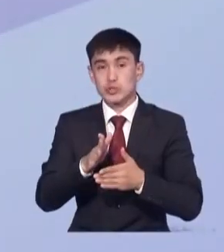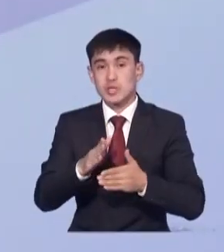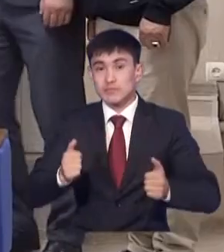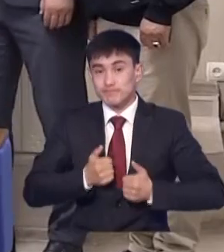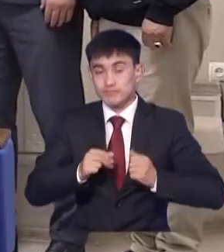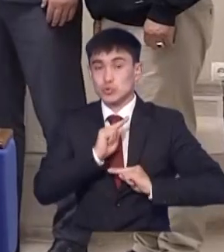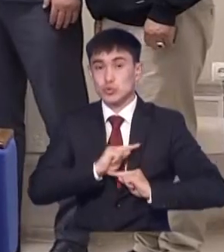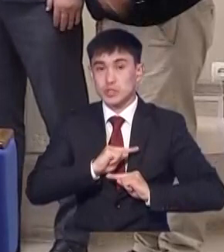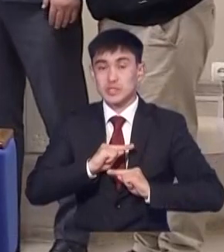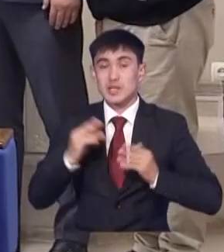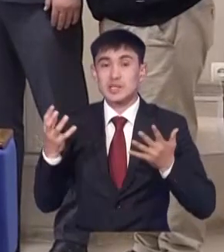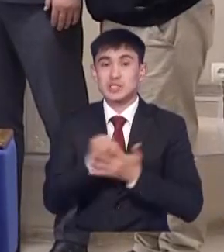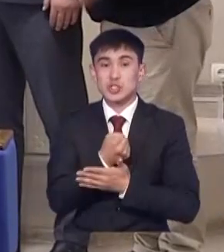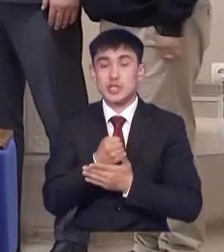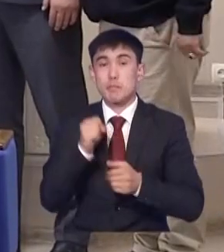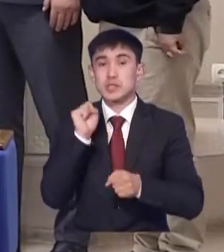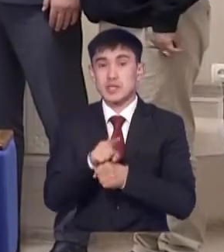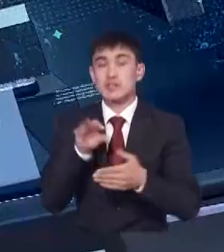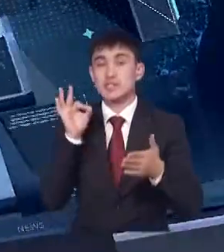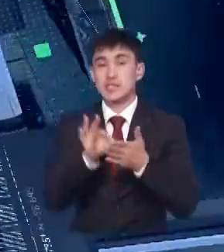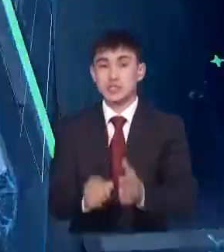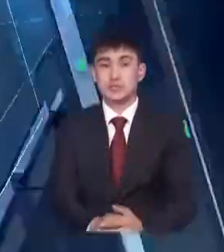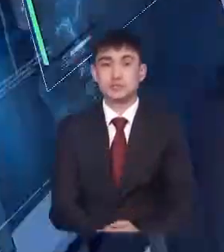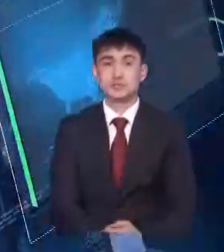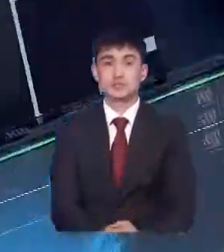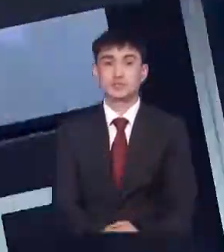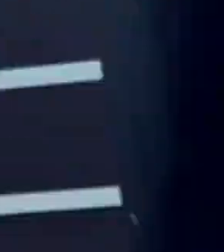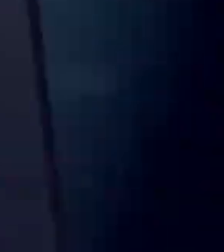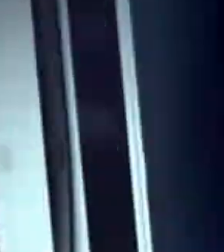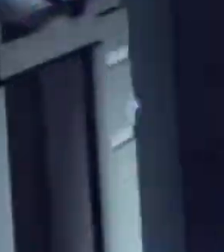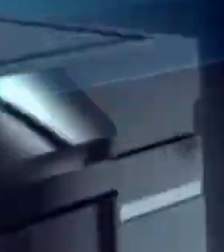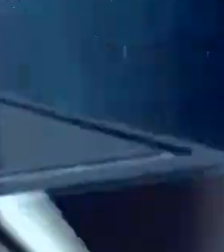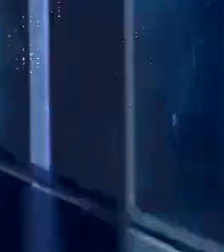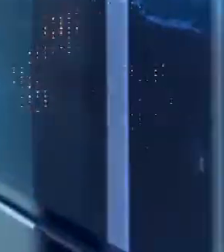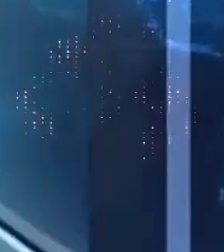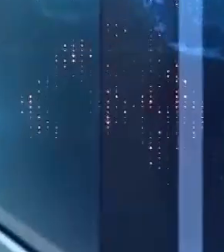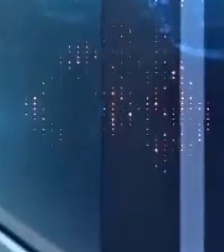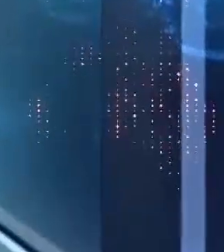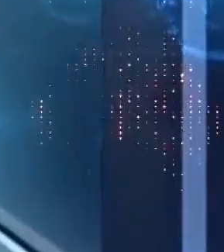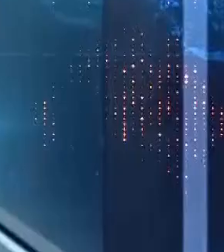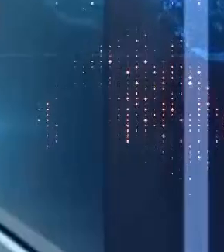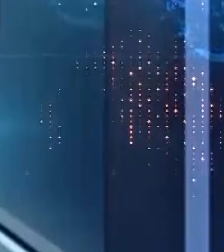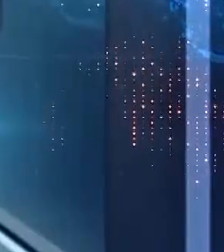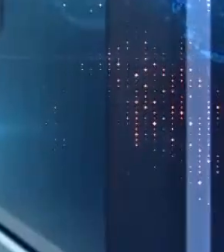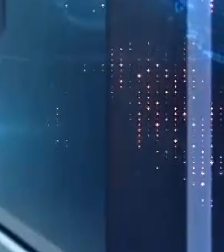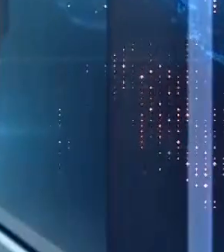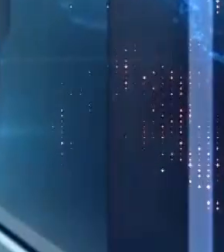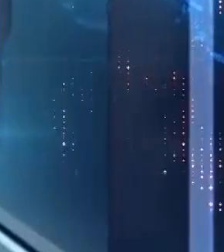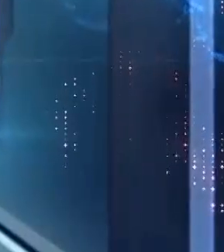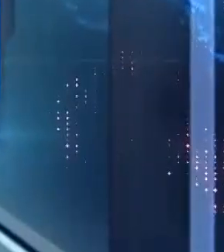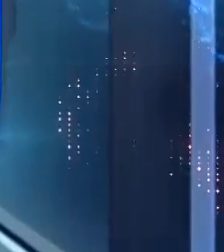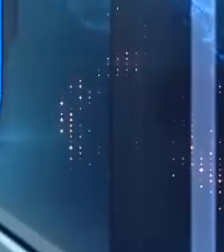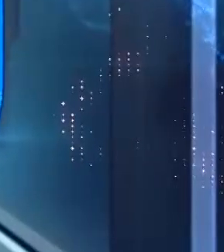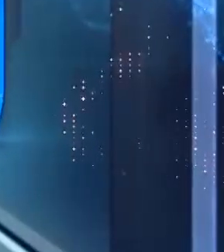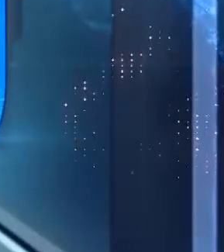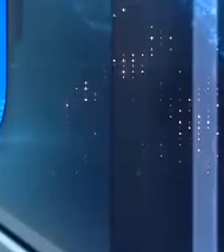неустанно трудиться для достижения поставленных задач. Агирим Копаева, Жарка Нурланова, Жайк Курманбаев, телерадио компания